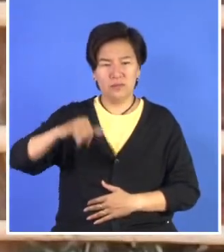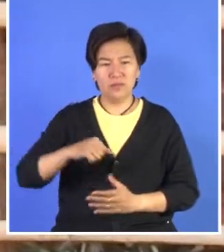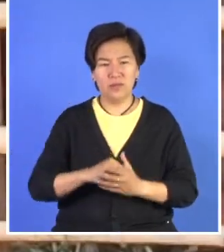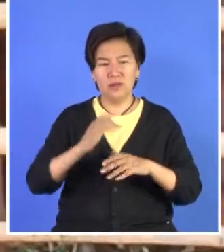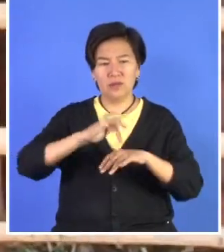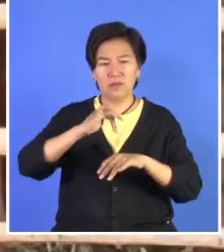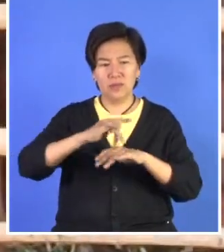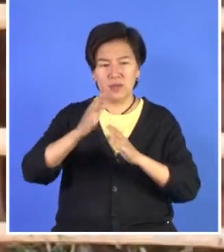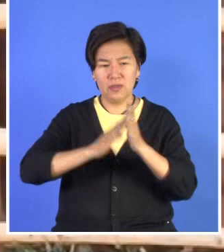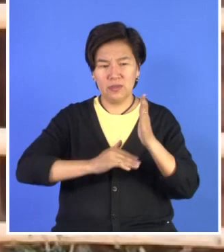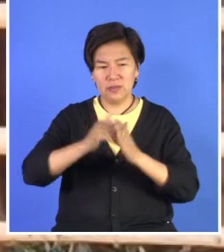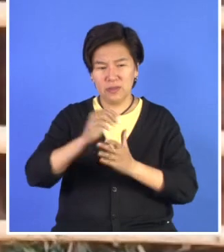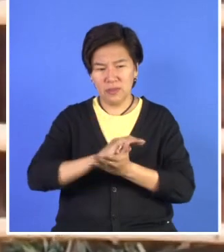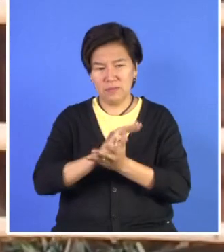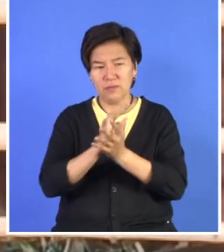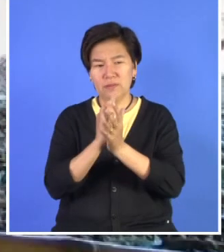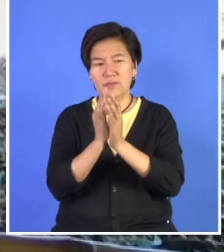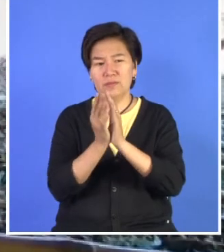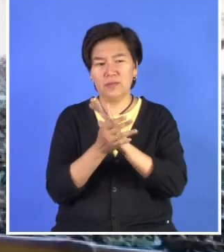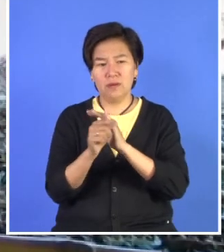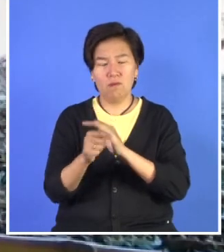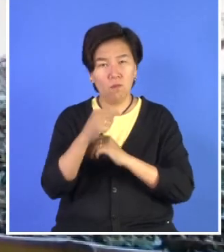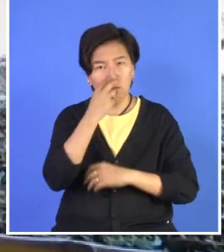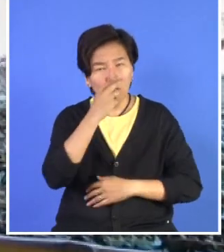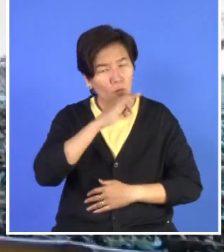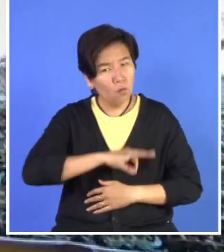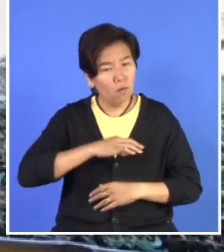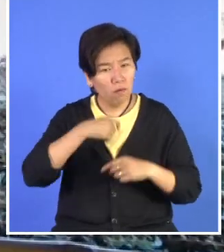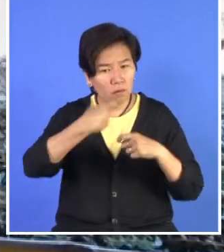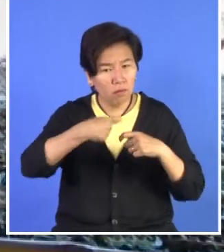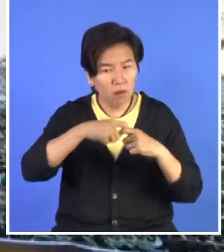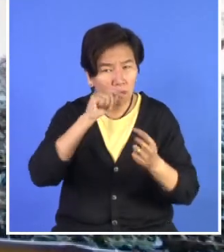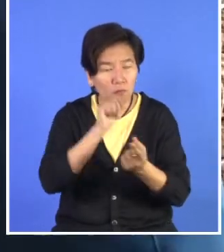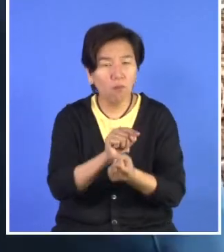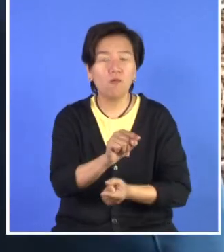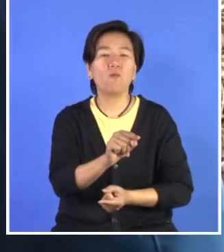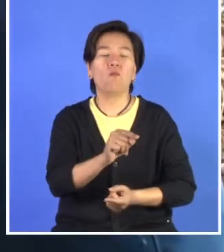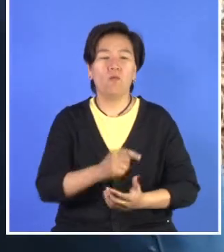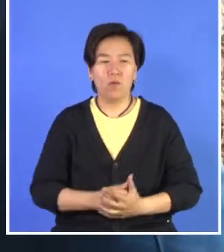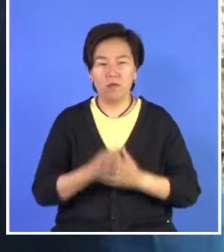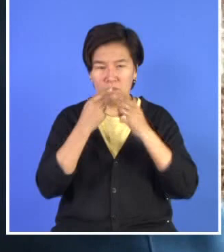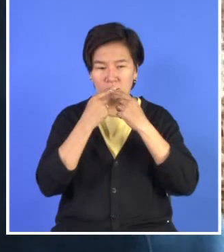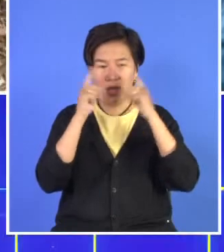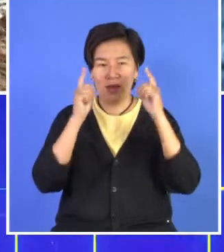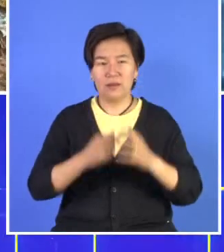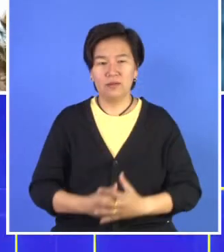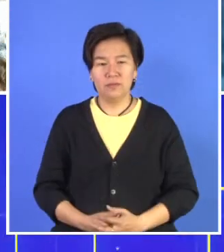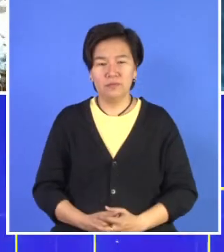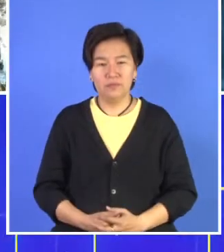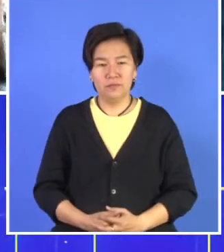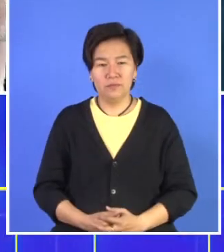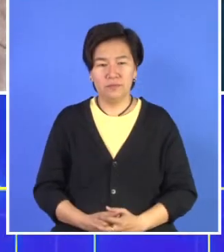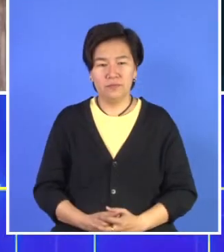ให้เข้ากับอากาศซึ่งก็ถือว่าเป็นเรื่องหาดูยากนะคะปศุสัตว์ก็บอกแบบนี้ ตัวใหญ่ด้วยนะ ค่ะ ทวนสมบูรณ์ม